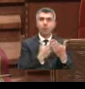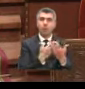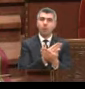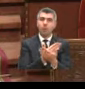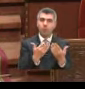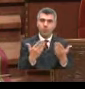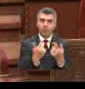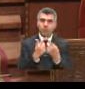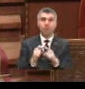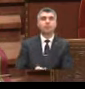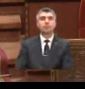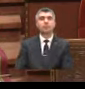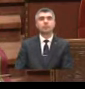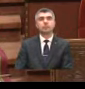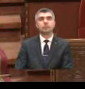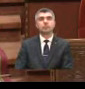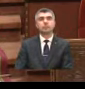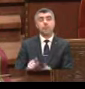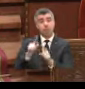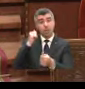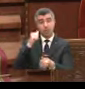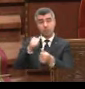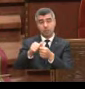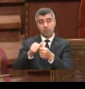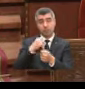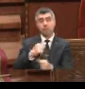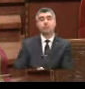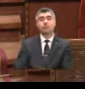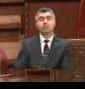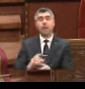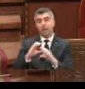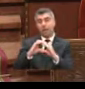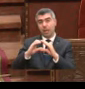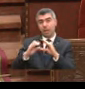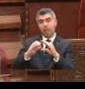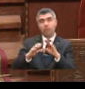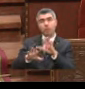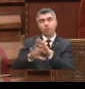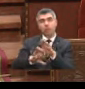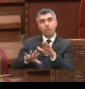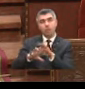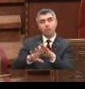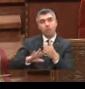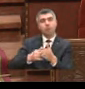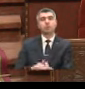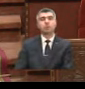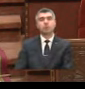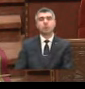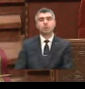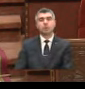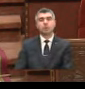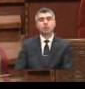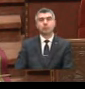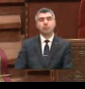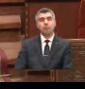التدخلات ديالهم. تنذكر على أنه كما قلت هذا الحوار الاجتماعي جاء في واحد الجو اللي جات